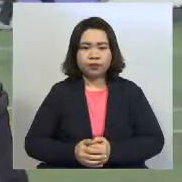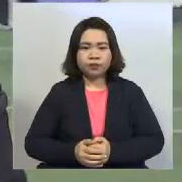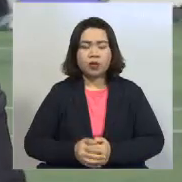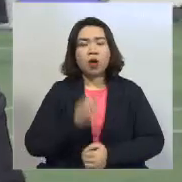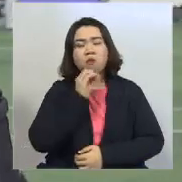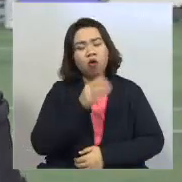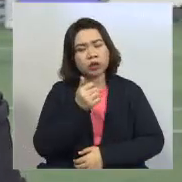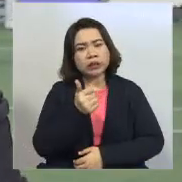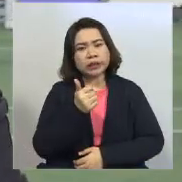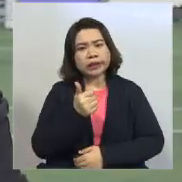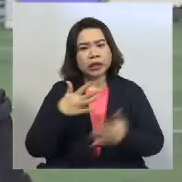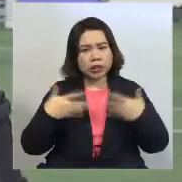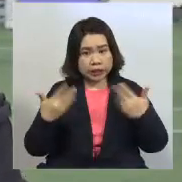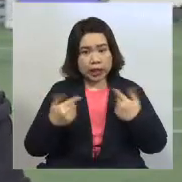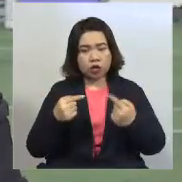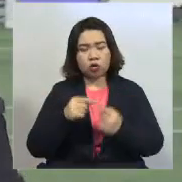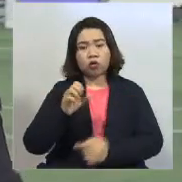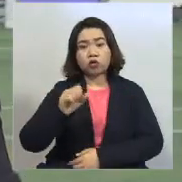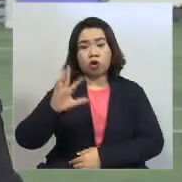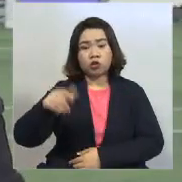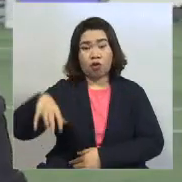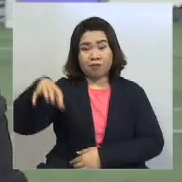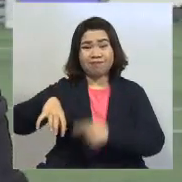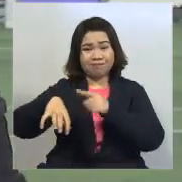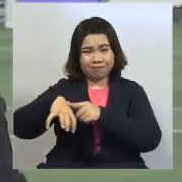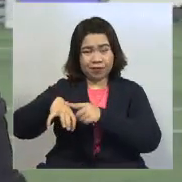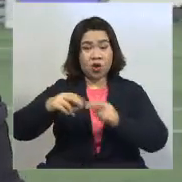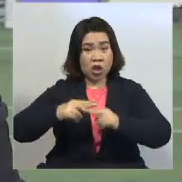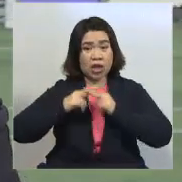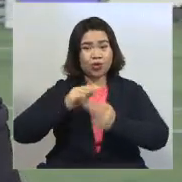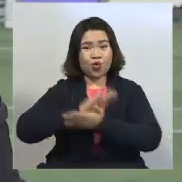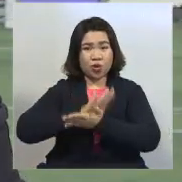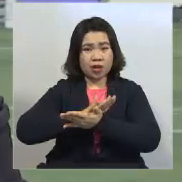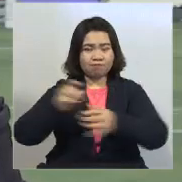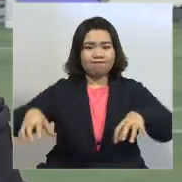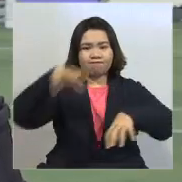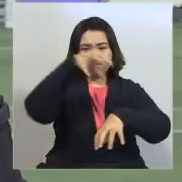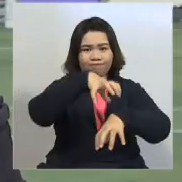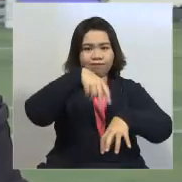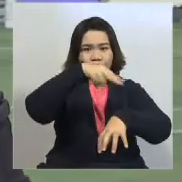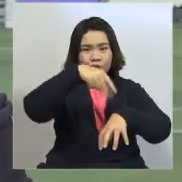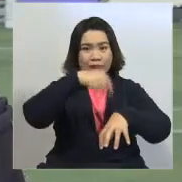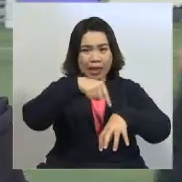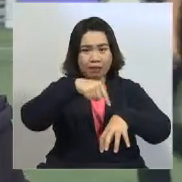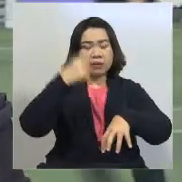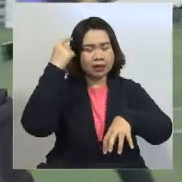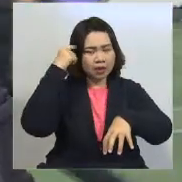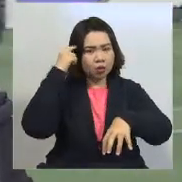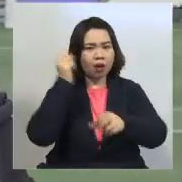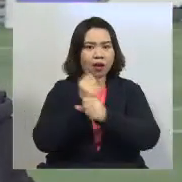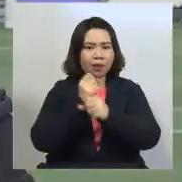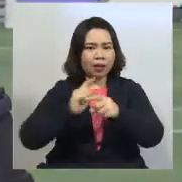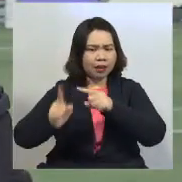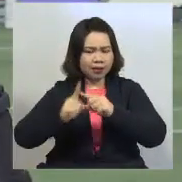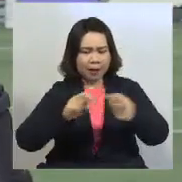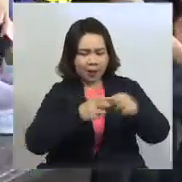อกว่ารู้สึกดีใจที่ทางสช.นะฮะหรือว่าคณะกรรมการส่งเสริมการศึกษาเอกชนเนี่ยเข้ามาควบคุมก็เชื่อว่าจะทำให้ปัญหาที่เกิดขึ้นใน